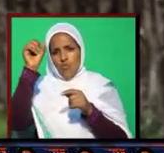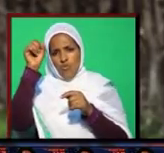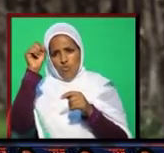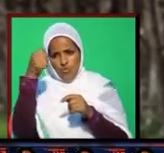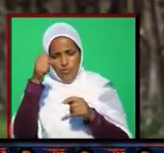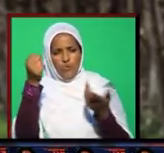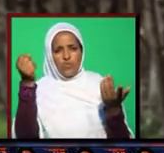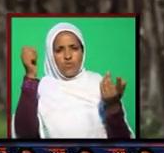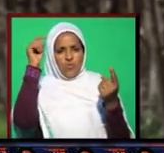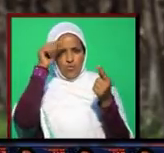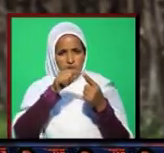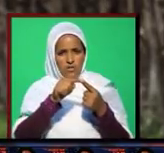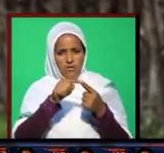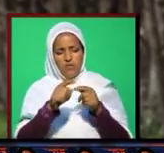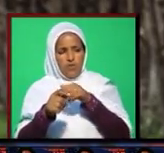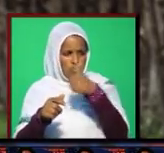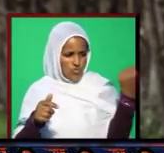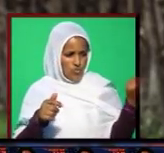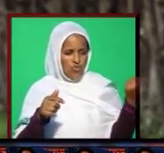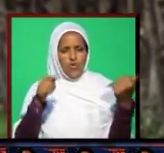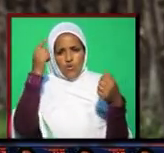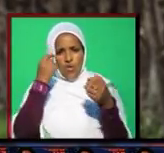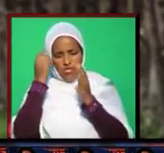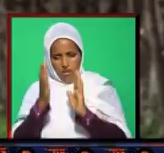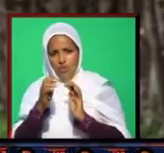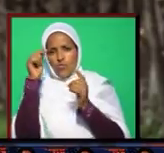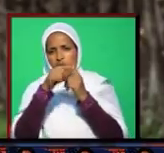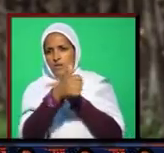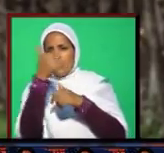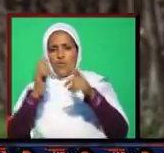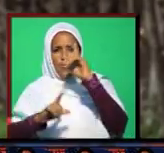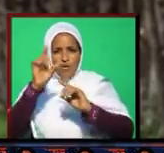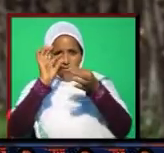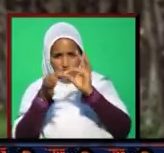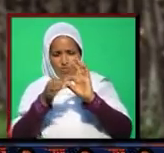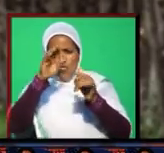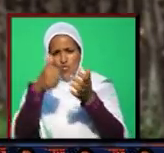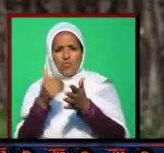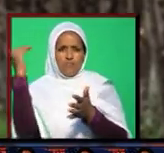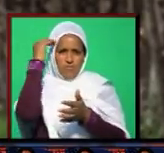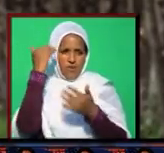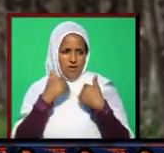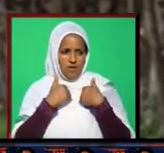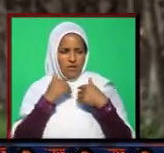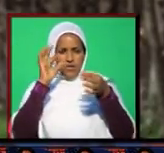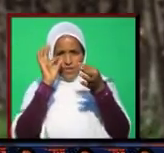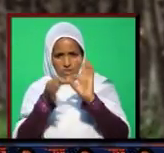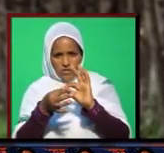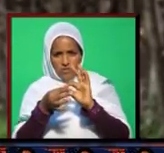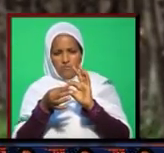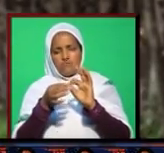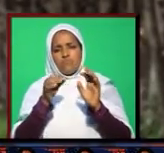ወደ ኦሮኛውም ወደ ሌሎችም ወደ ወላይትኛም ወደ ሌላው ቋንቋ ሲተረጎም ሁሉም ሰው ይማርበታል። በትግርኛ ወይም በግዕዝ